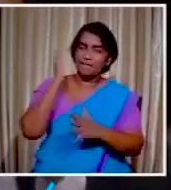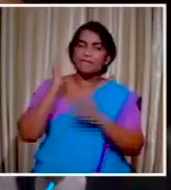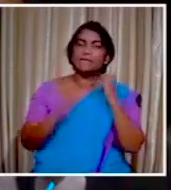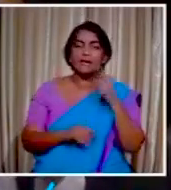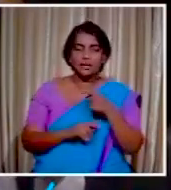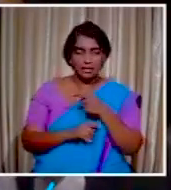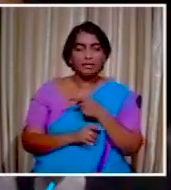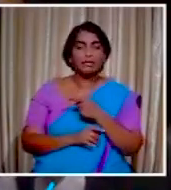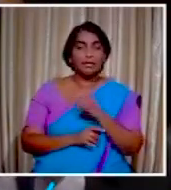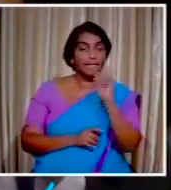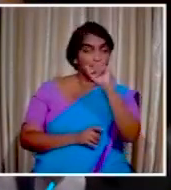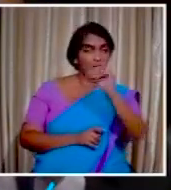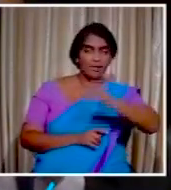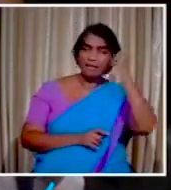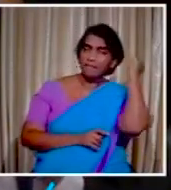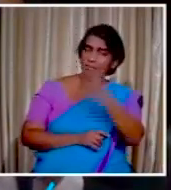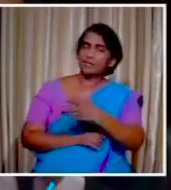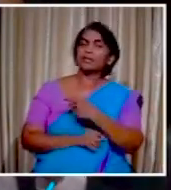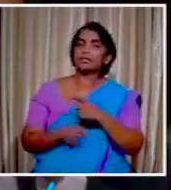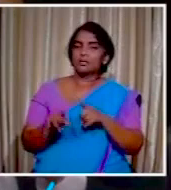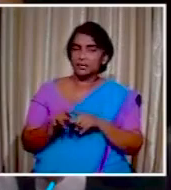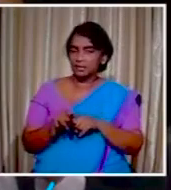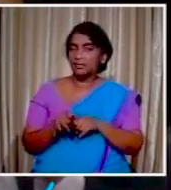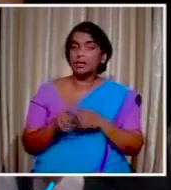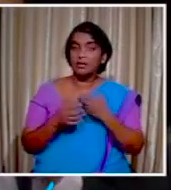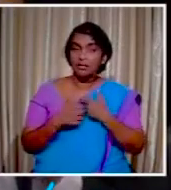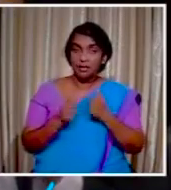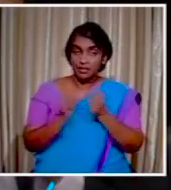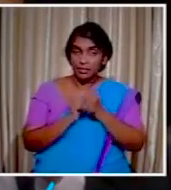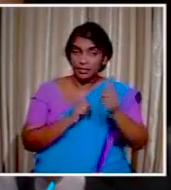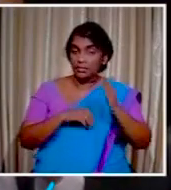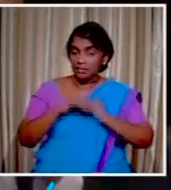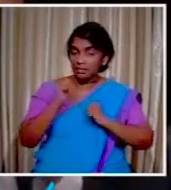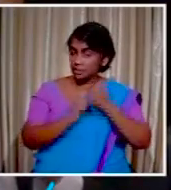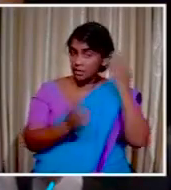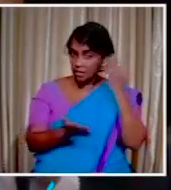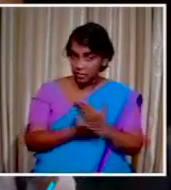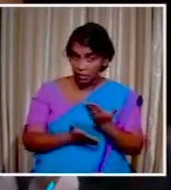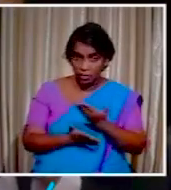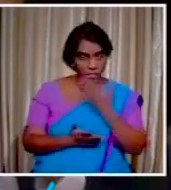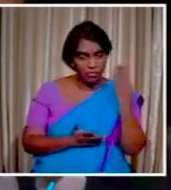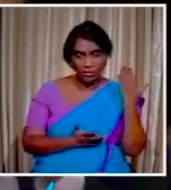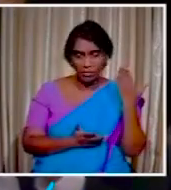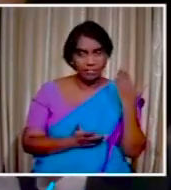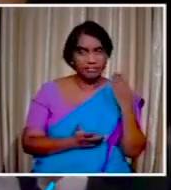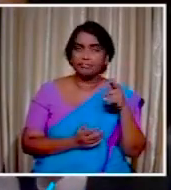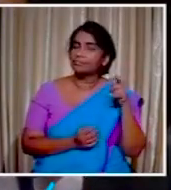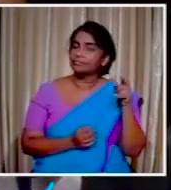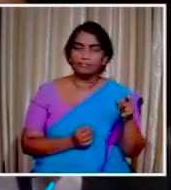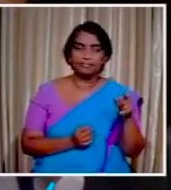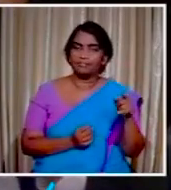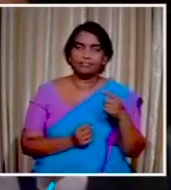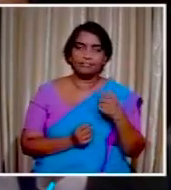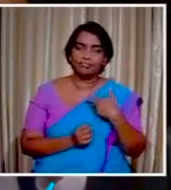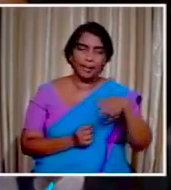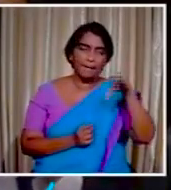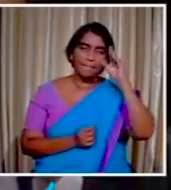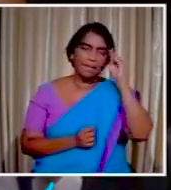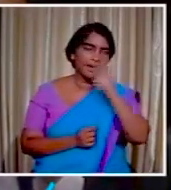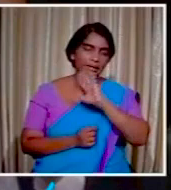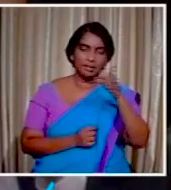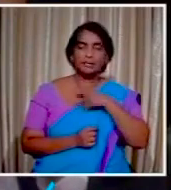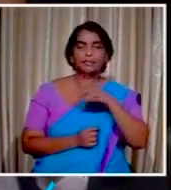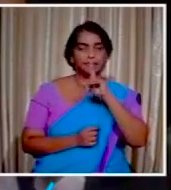ගහලා වචන වලින් ගහලා අපි කරන්න හදන කාර්යභාර නවත්තන්න පුළුවන් කියලා ඒකට අපි යට වෙන්නේ නැහැ කියන එක විතරක්